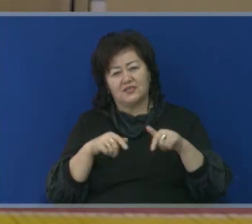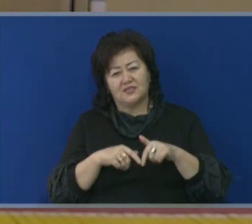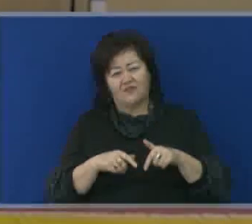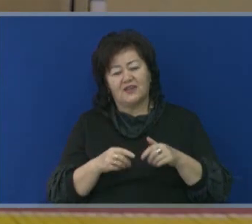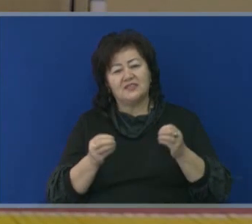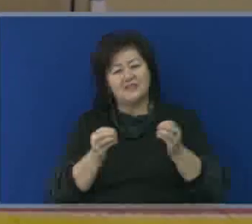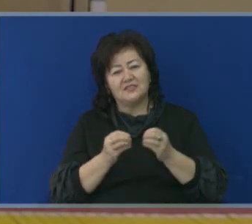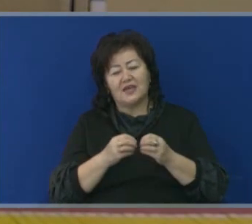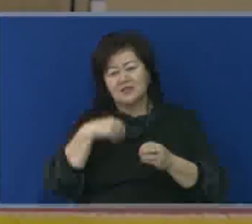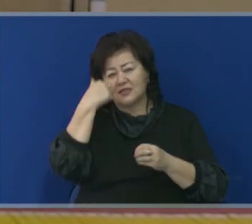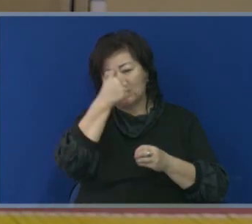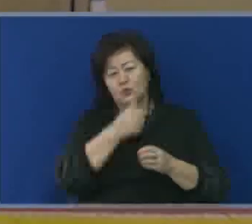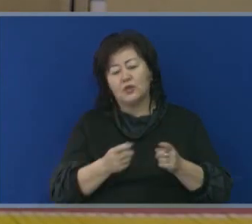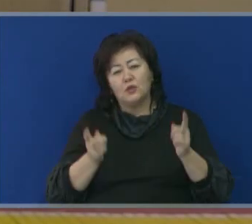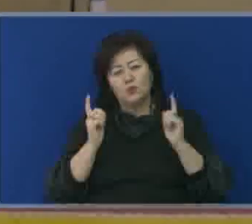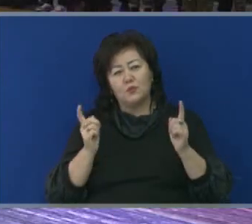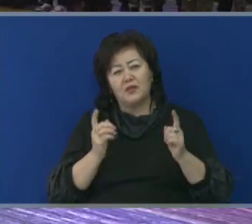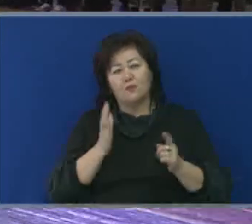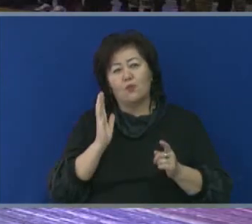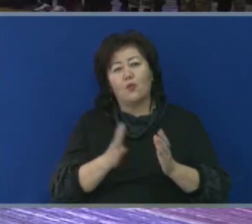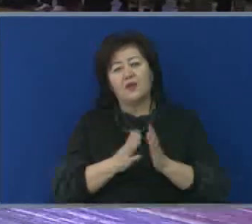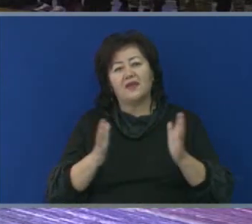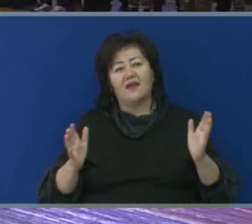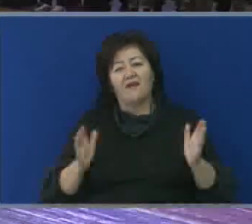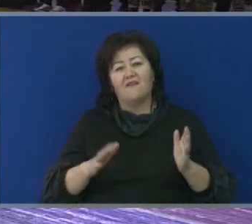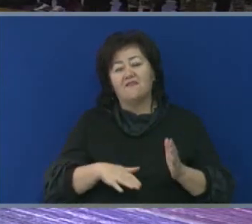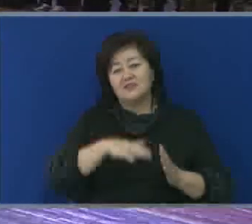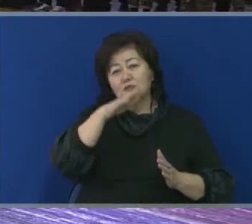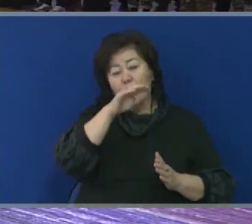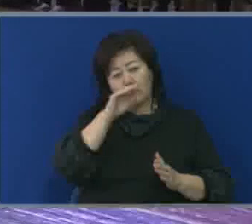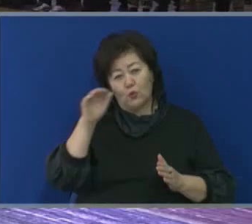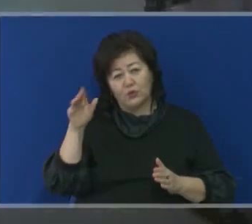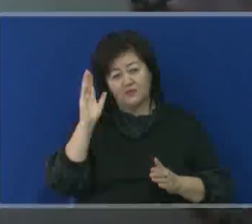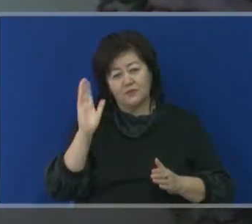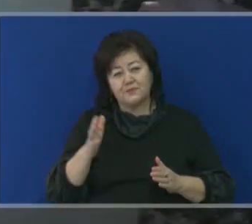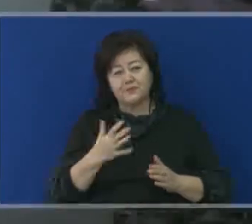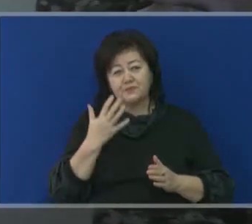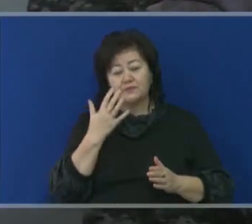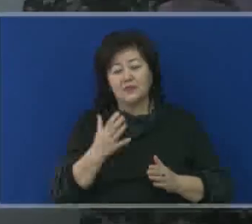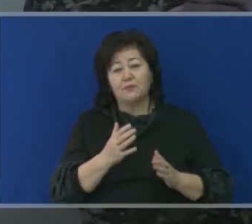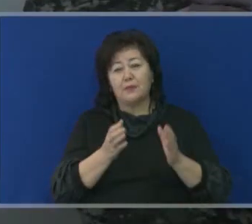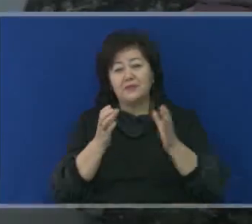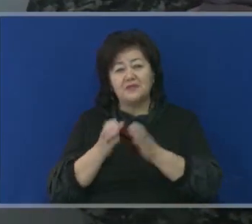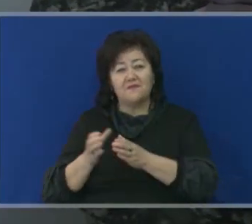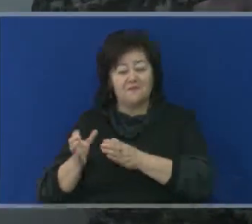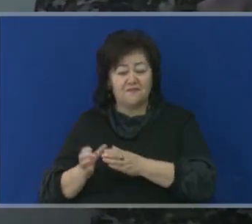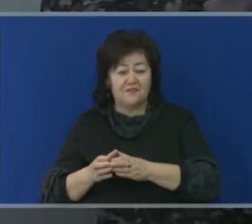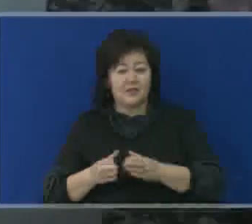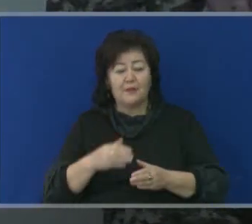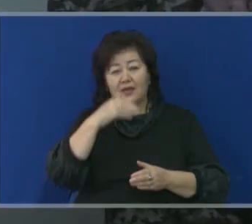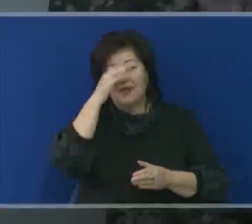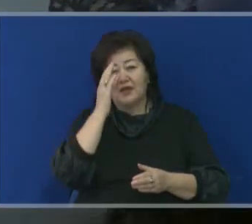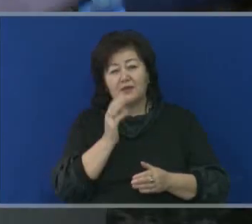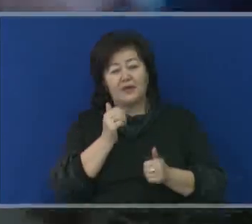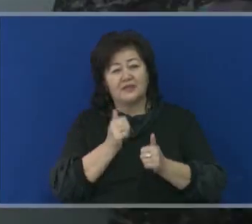год, поэтому проведем на высоком уровне. В ходе первенства по 5 видам военно-прикладных дисциплин ребята соревновались в